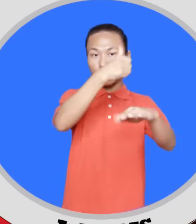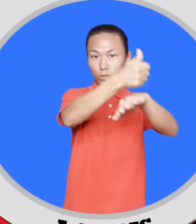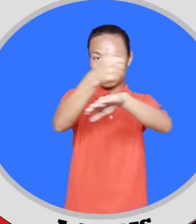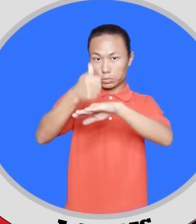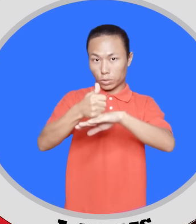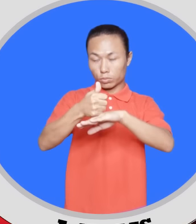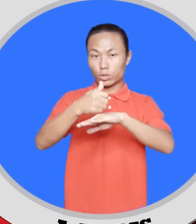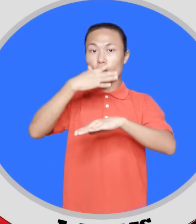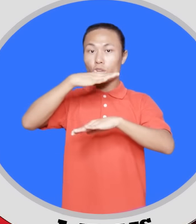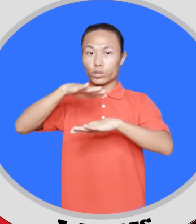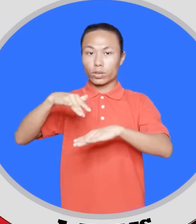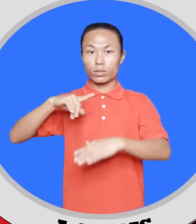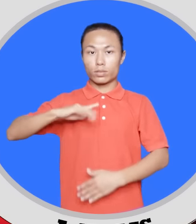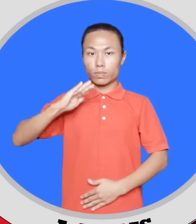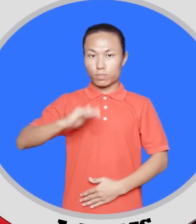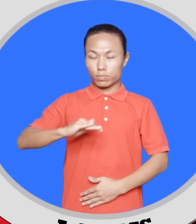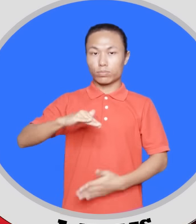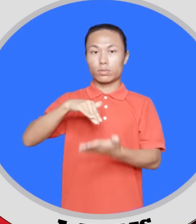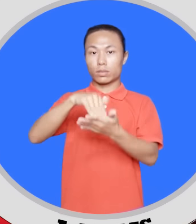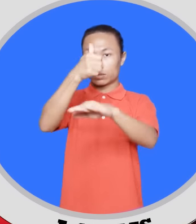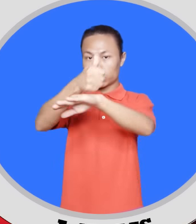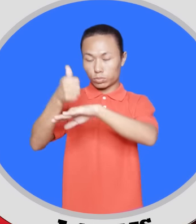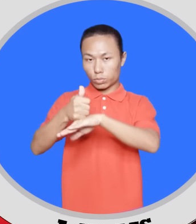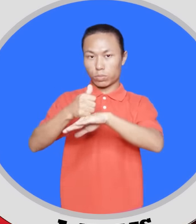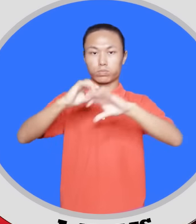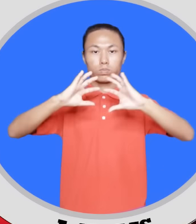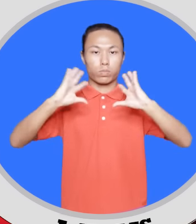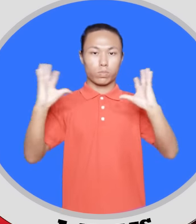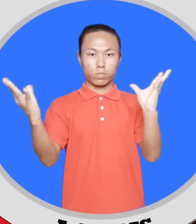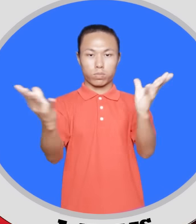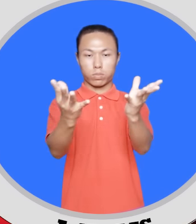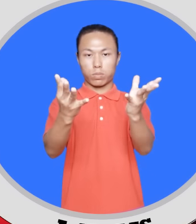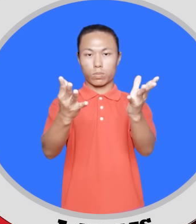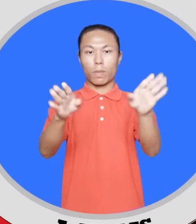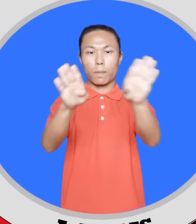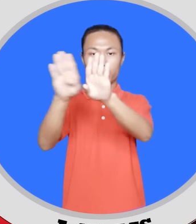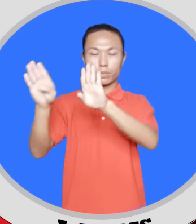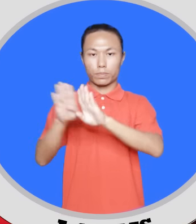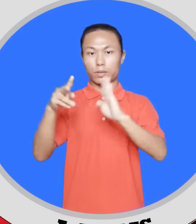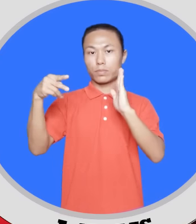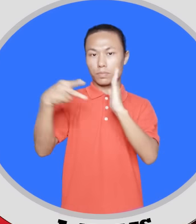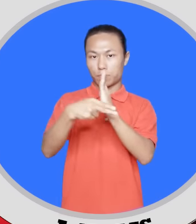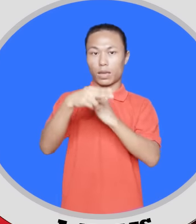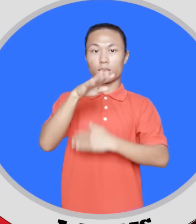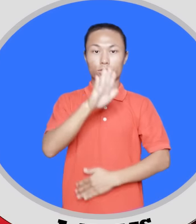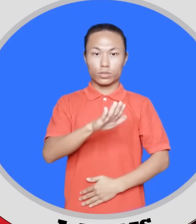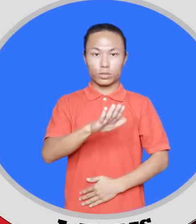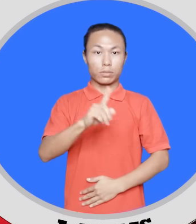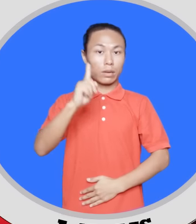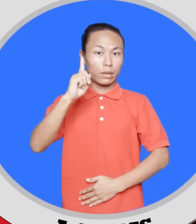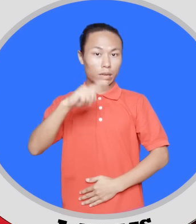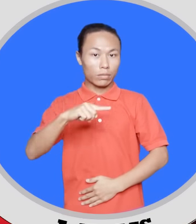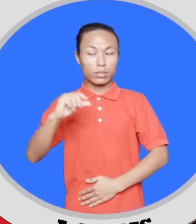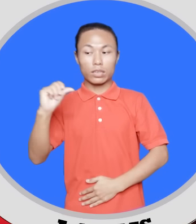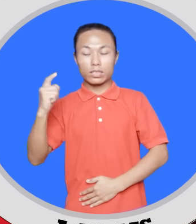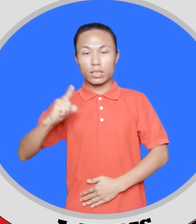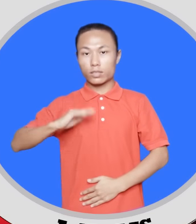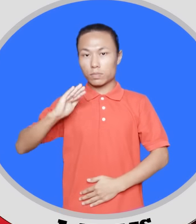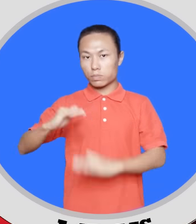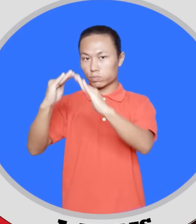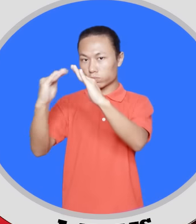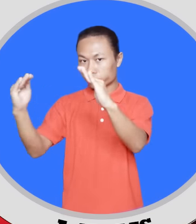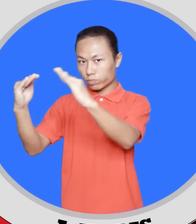ငါတောင်ကုတ်ဌာနချုပ်စစ်တွေဒါကာစဌာနချုပ်နဲ့ဒညဝရီရေတက်ဌာနချုပ်တို့ကိုဖြတ်တောက်ပိတ်ဆို့ထားပြီးဖြစ်သလိုတချို့စ